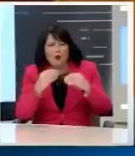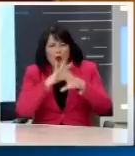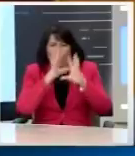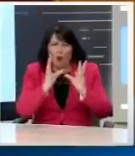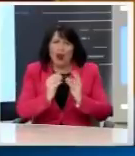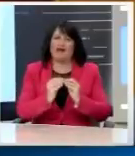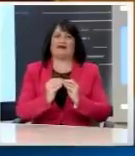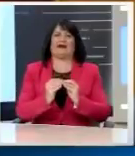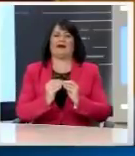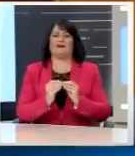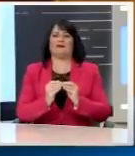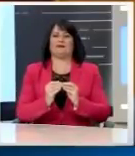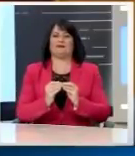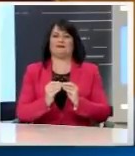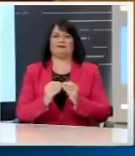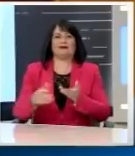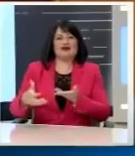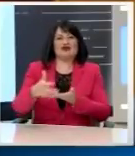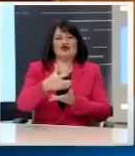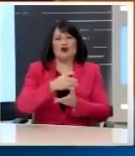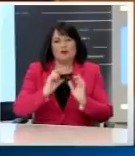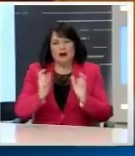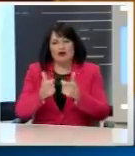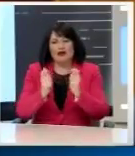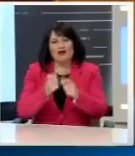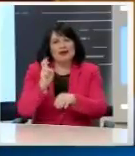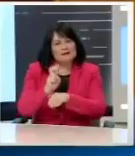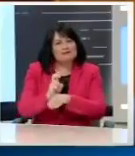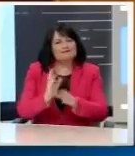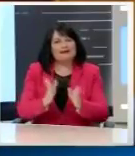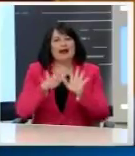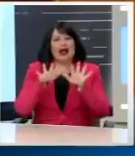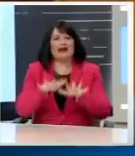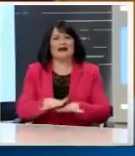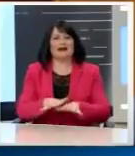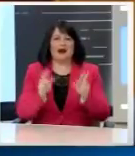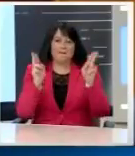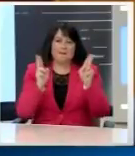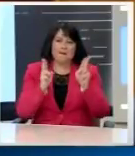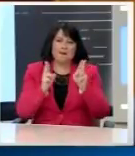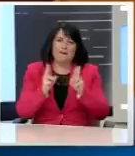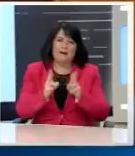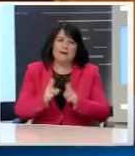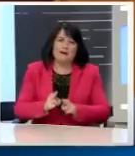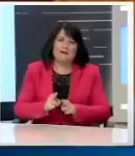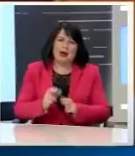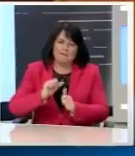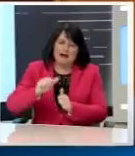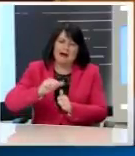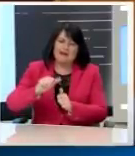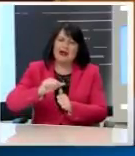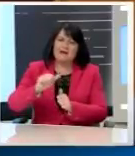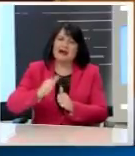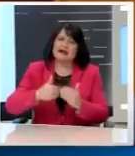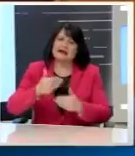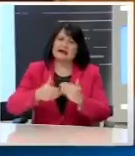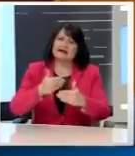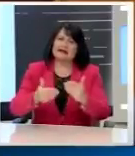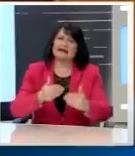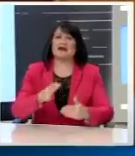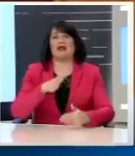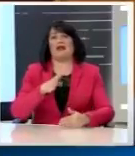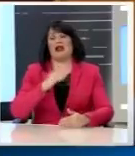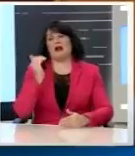και το διαθέσιμο εισόδημα των οικοκυριών. Και η ανεργία μειώνεται μήνα με το μήνα. Θα θέλαμε με